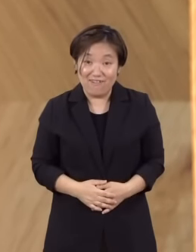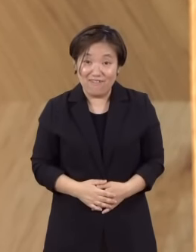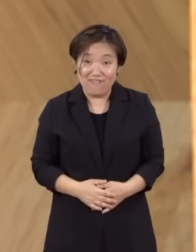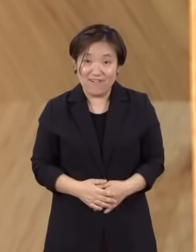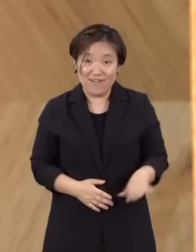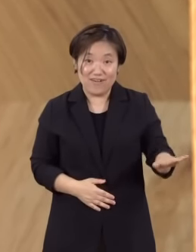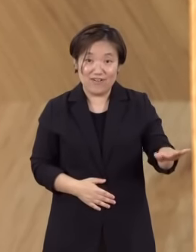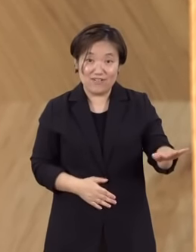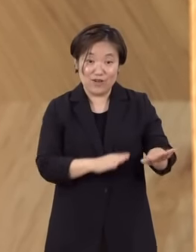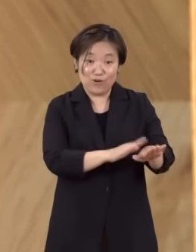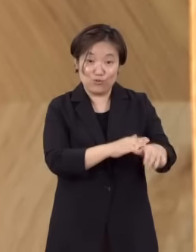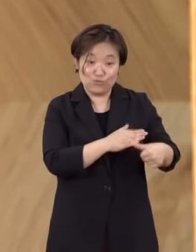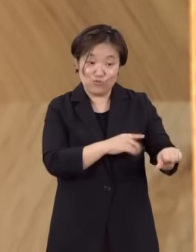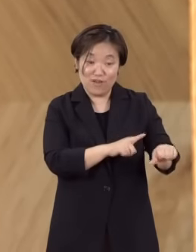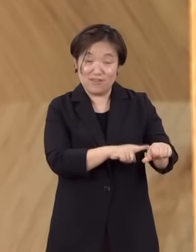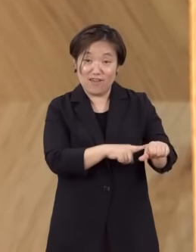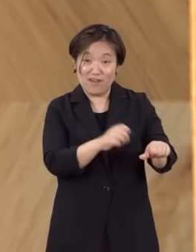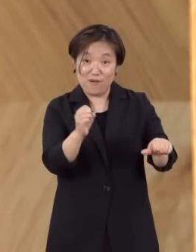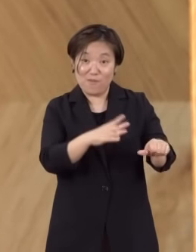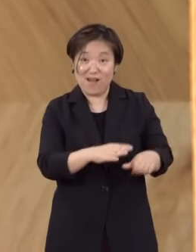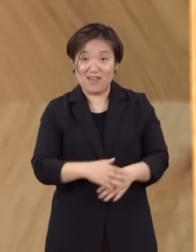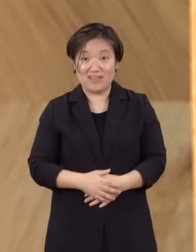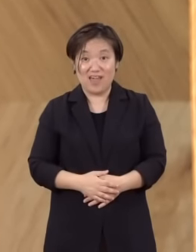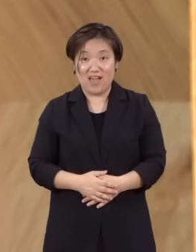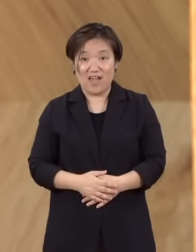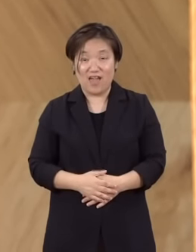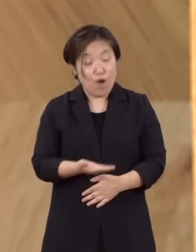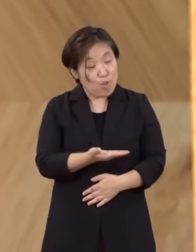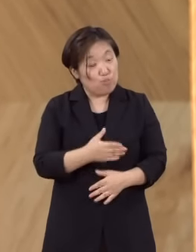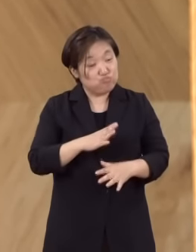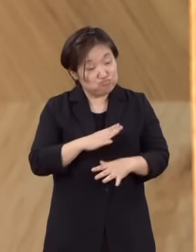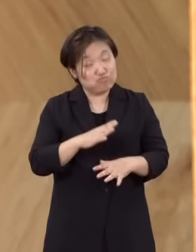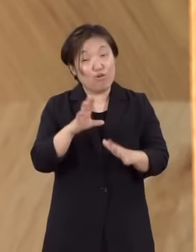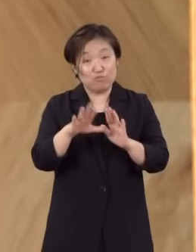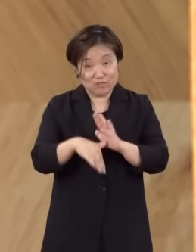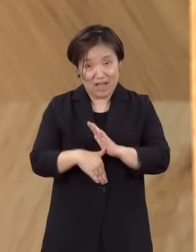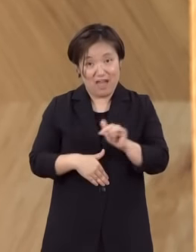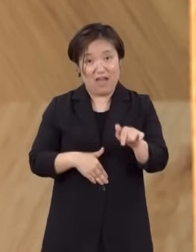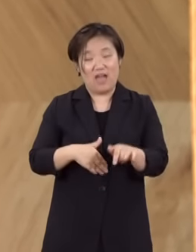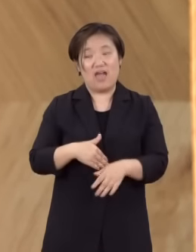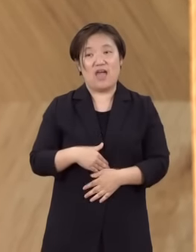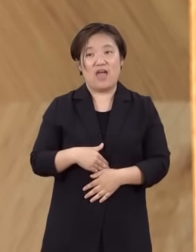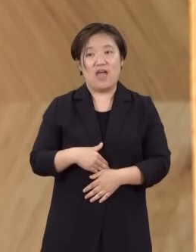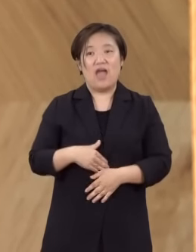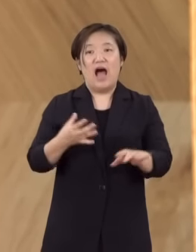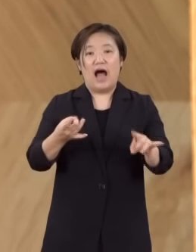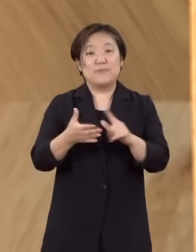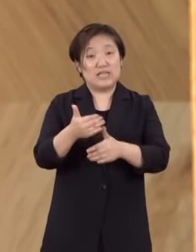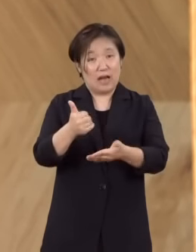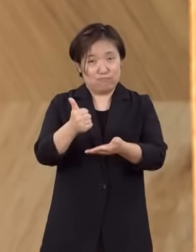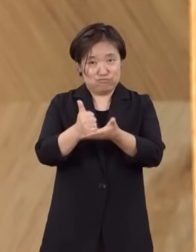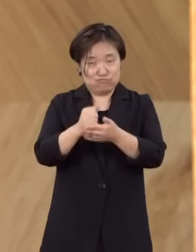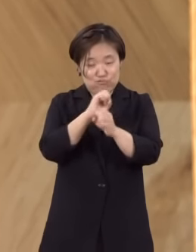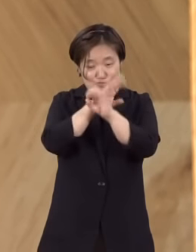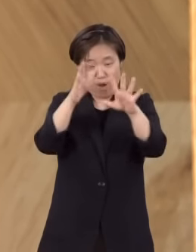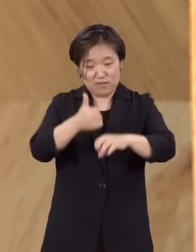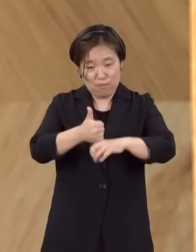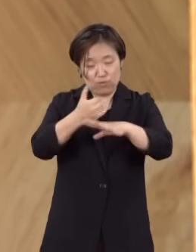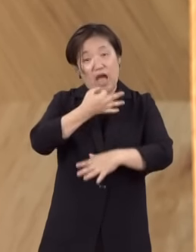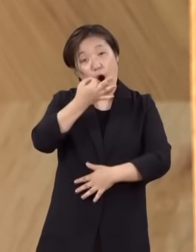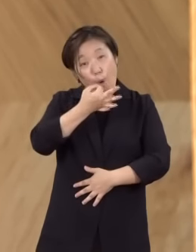말씀해 주시기를 무서울 때 나무아미타불 관세음보살 염불을 하면